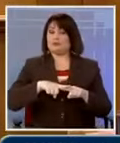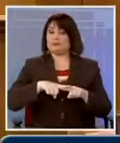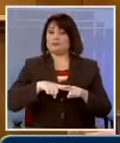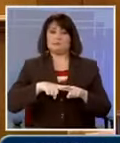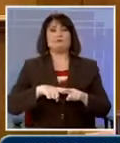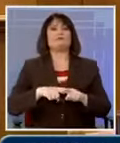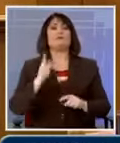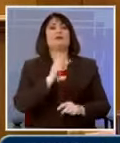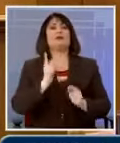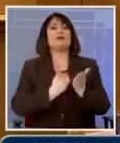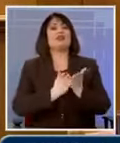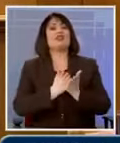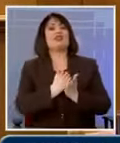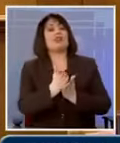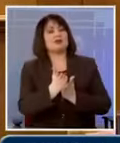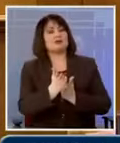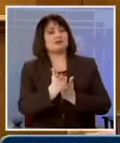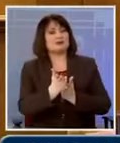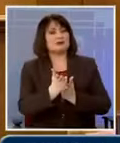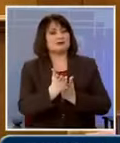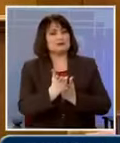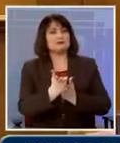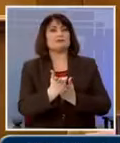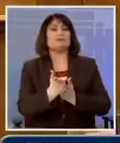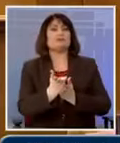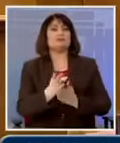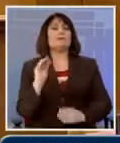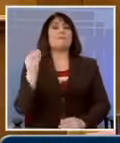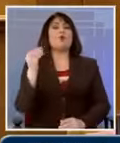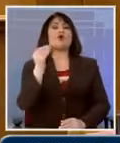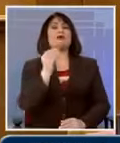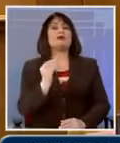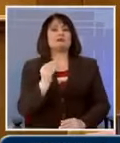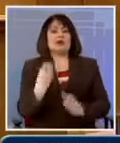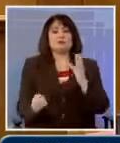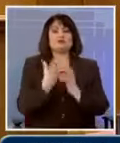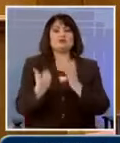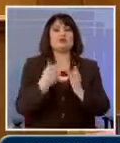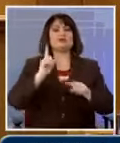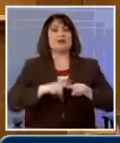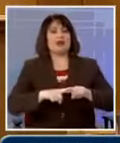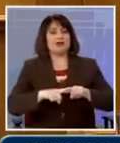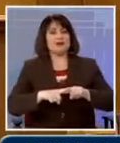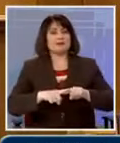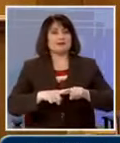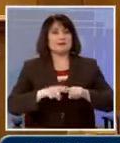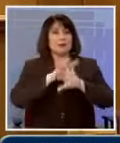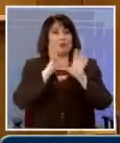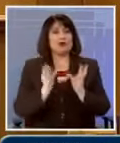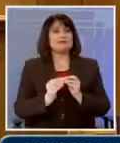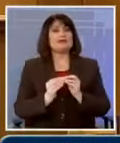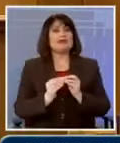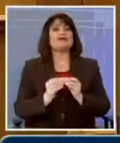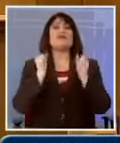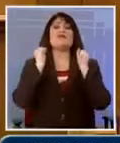η κοινωνική δικαιοσύνη και η πολιτισμική αναγέννηση της πατρίδας μας αποτελούν